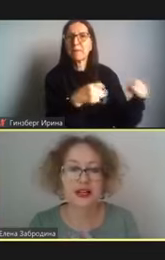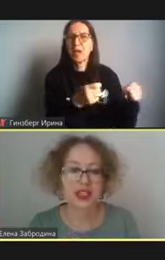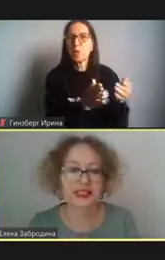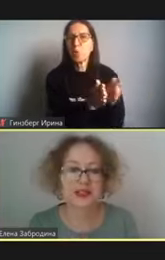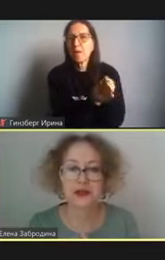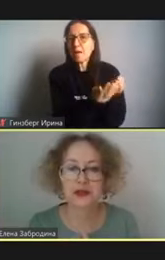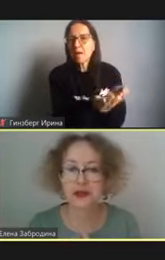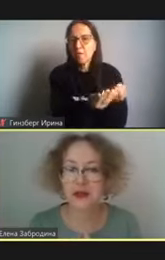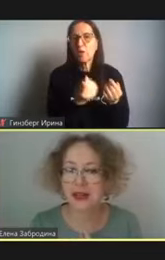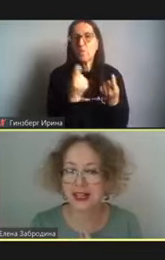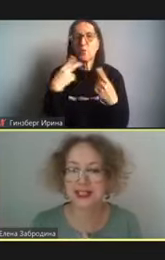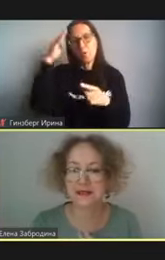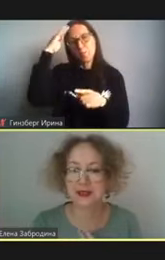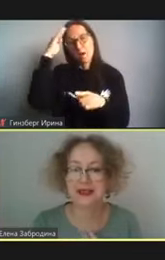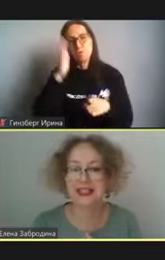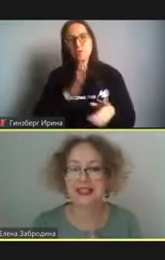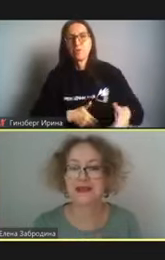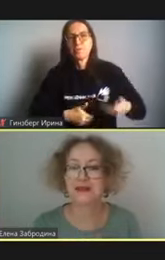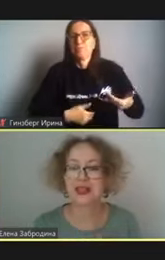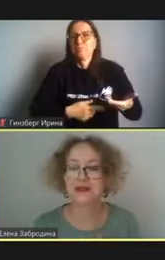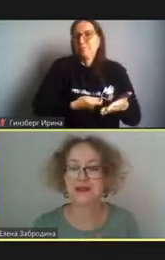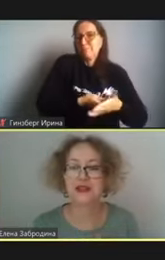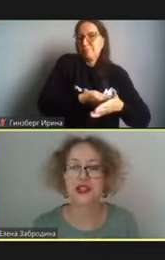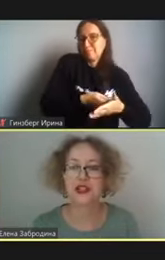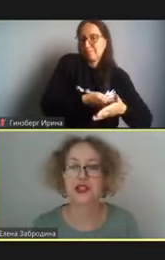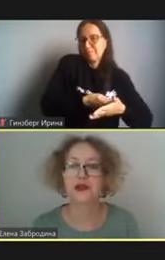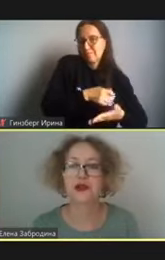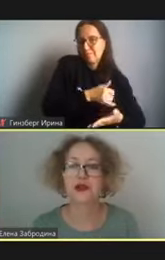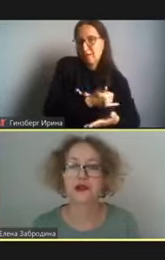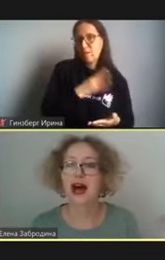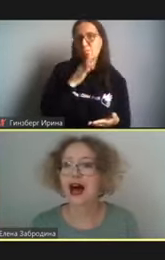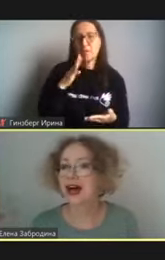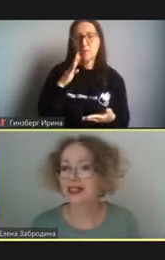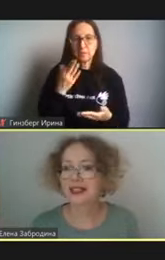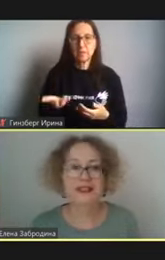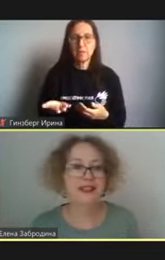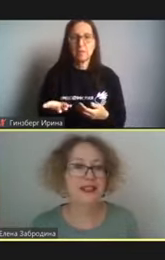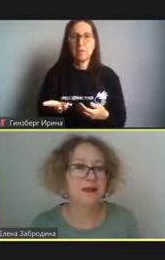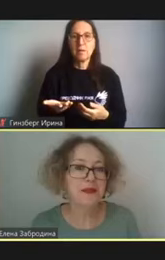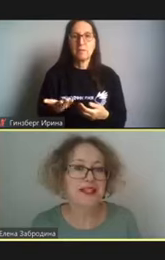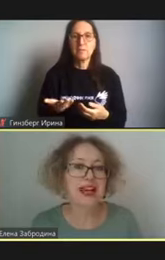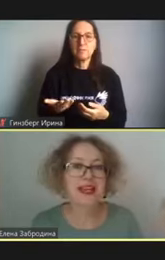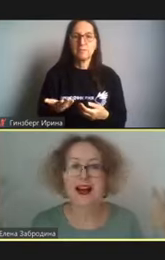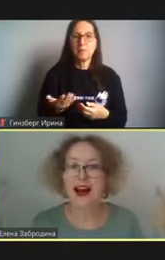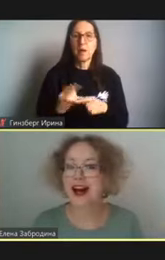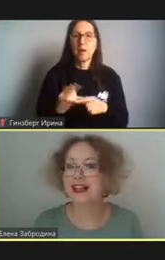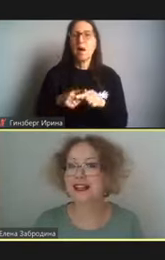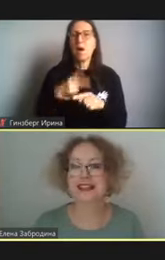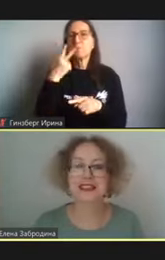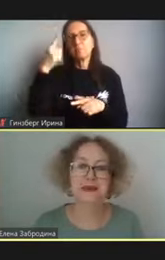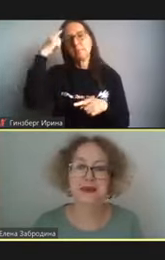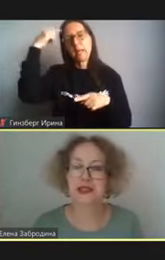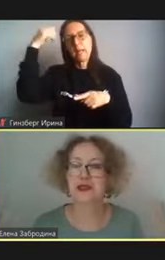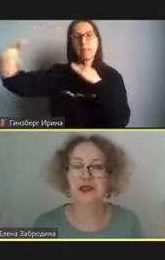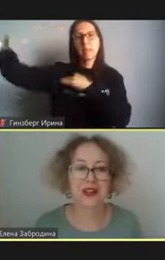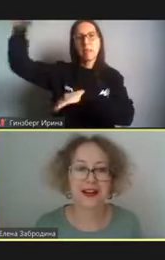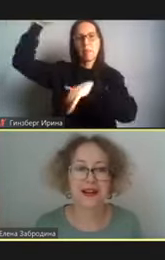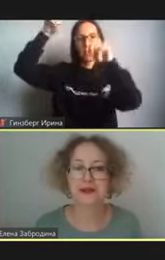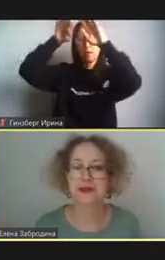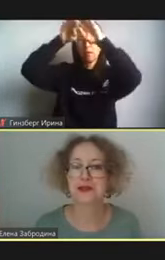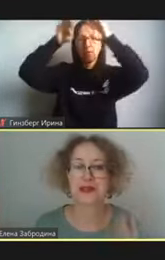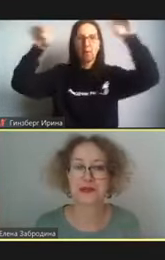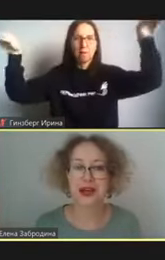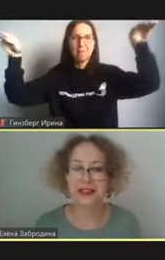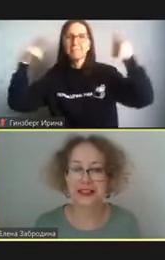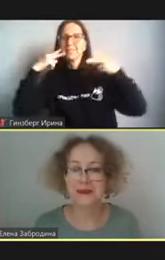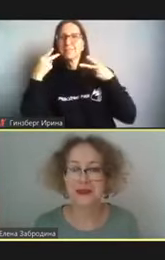Другой мальчик сосет грудь матери, посмотрите, справа, в нижнем углу. Разверзлись небеса, и ангелы с небес тоже